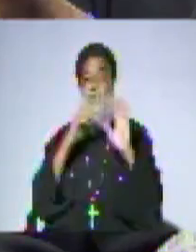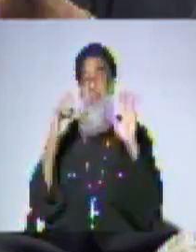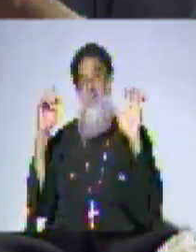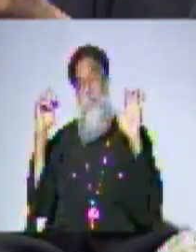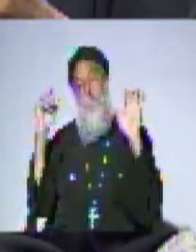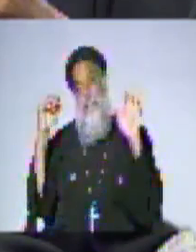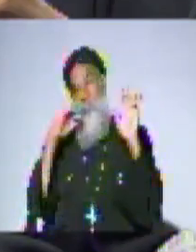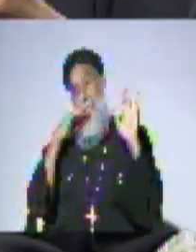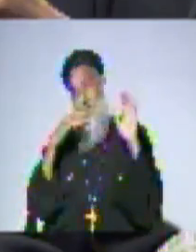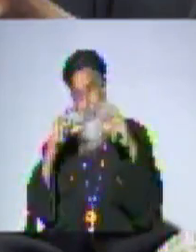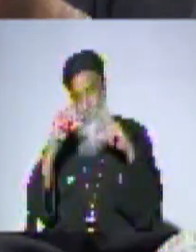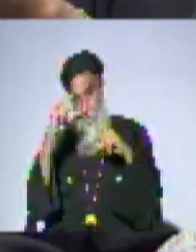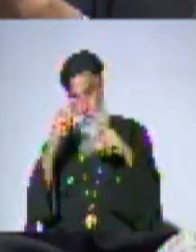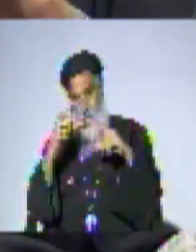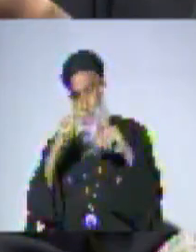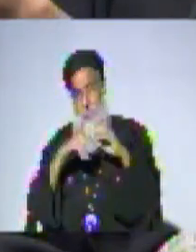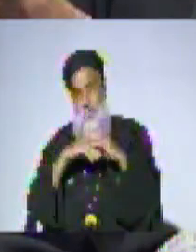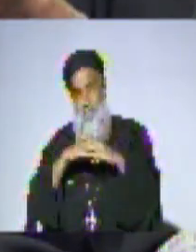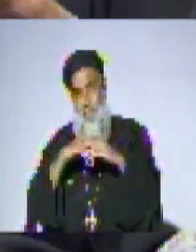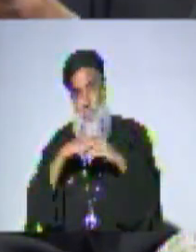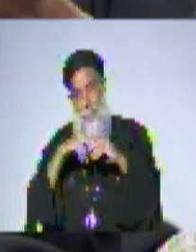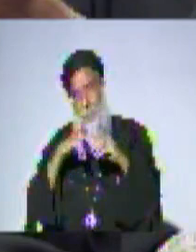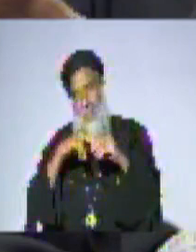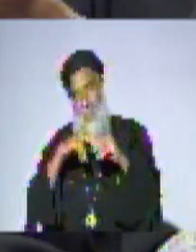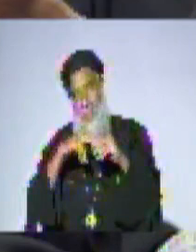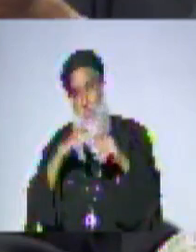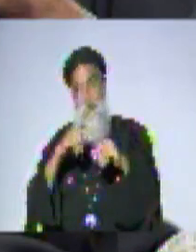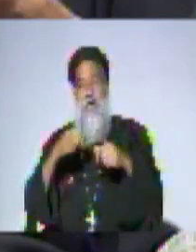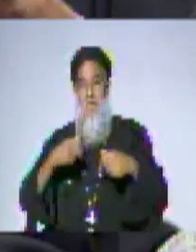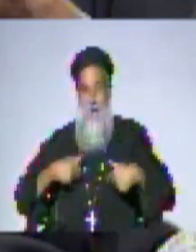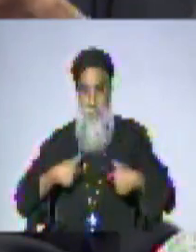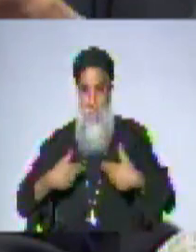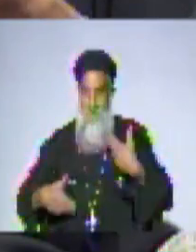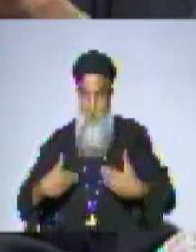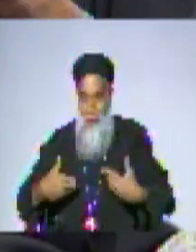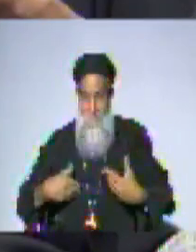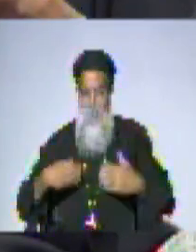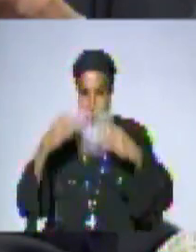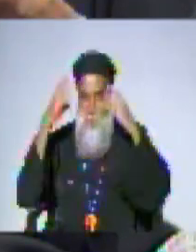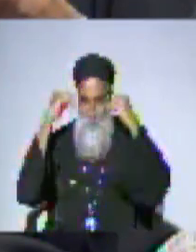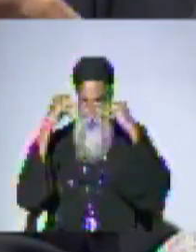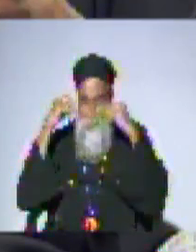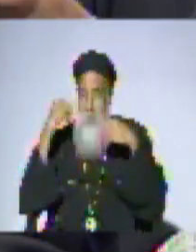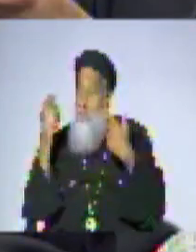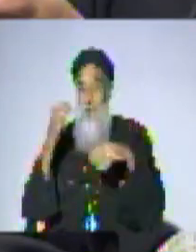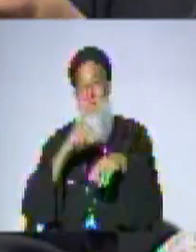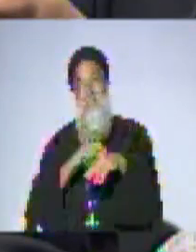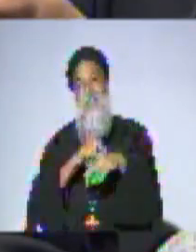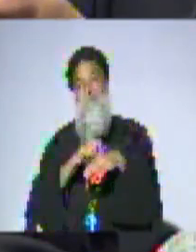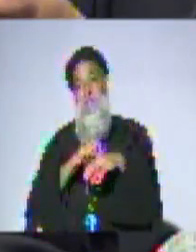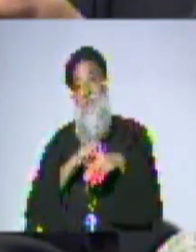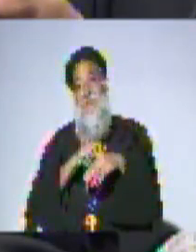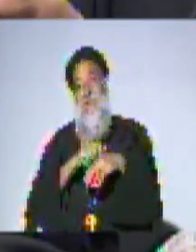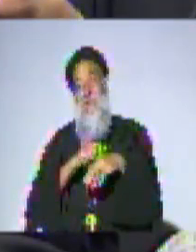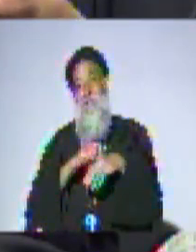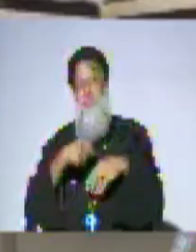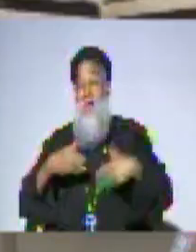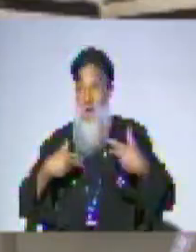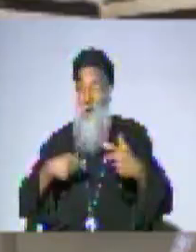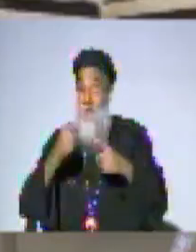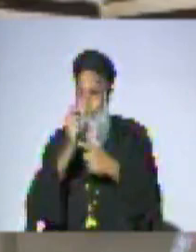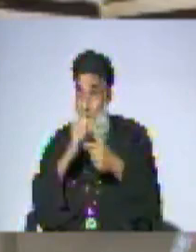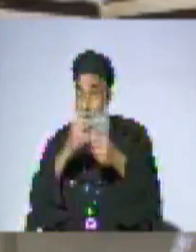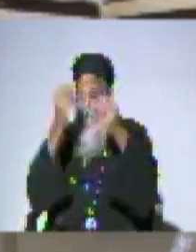يعني الباراجراف كله. سررت بنا نحن الضعفاء الأرضيين أن نخدمك.